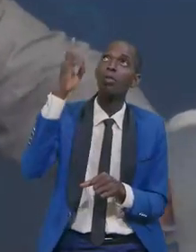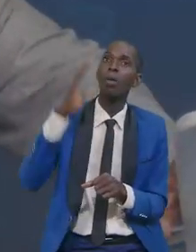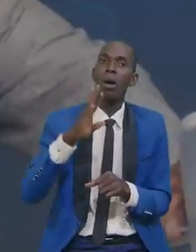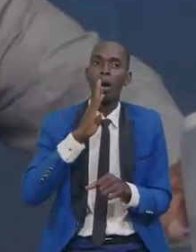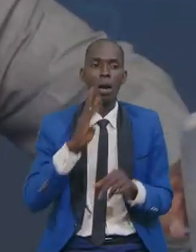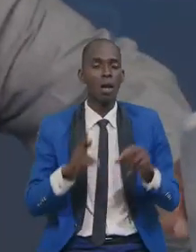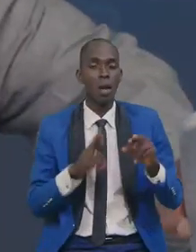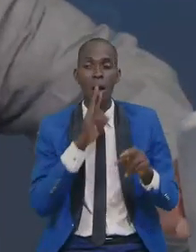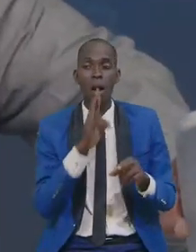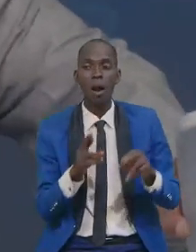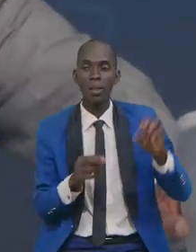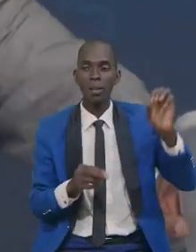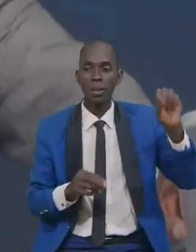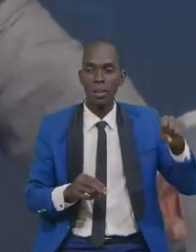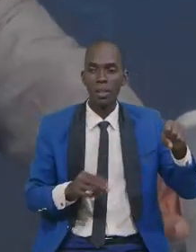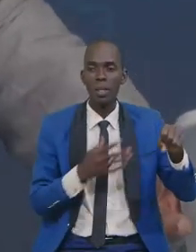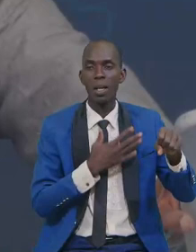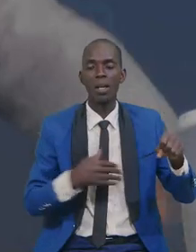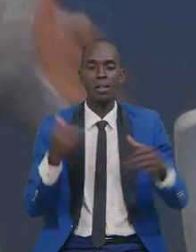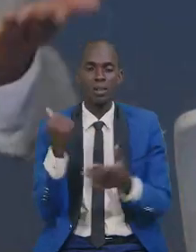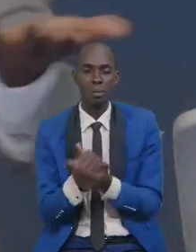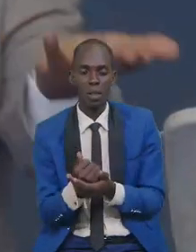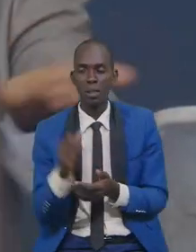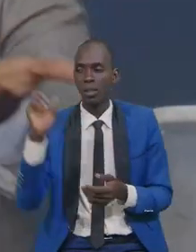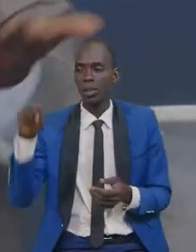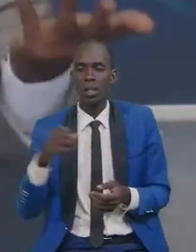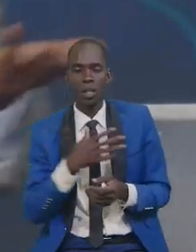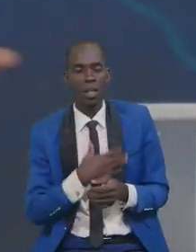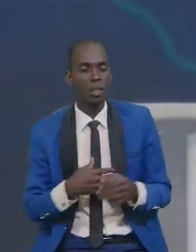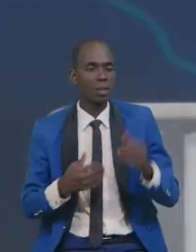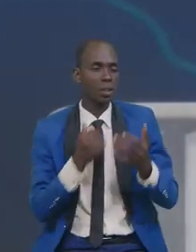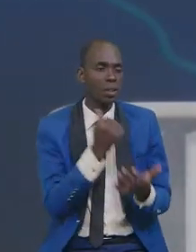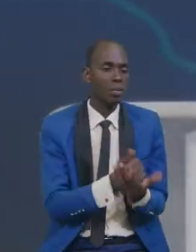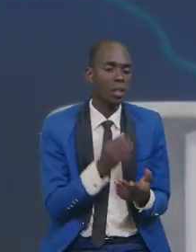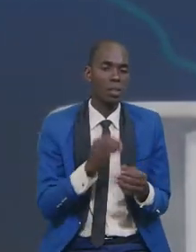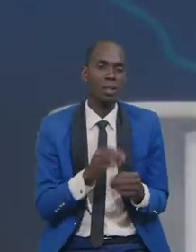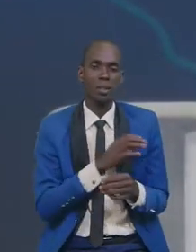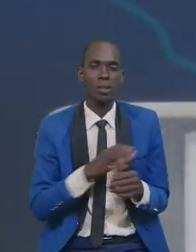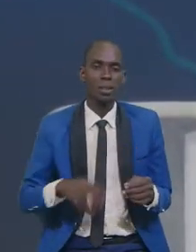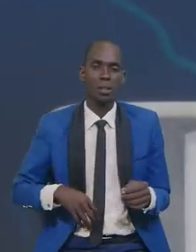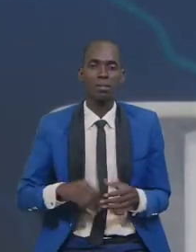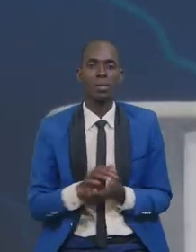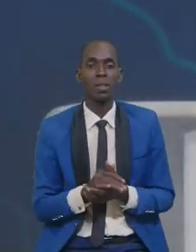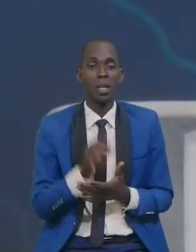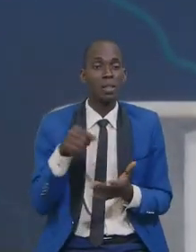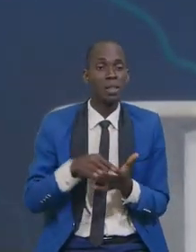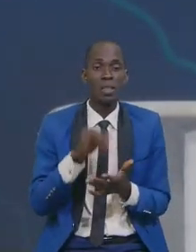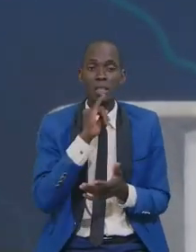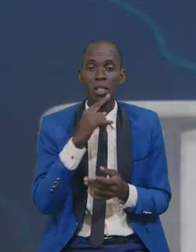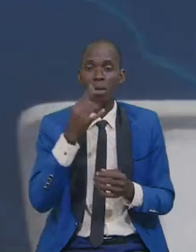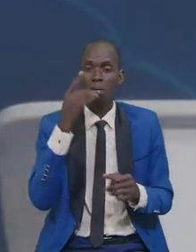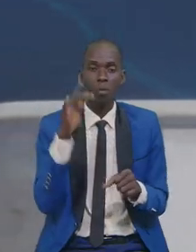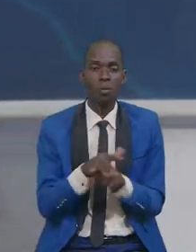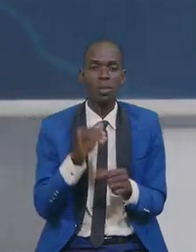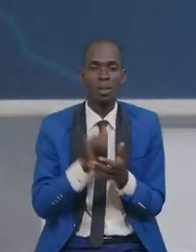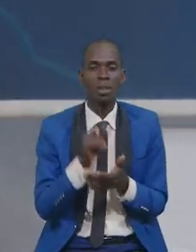et amen. Oui et amen en Christ. Et c'est la promesse. Il dit,